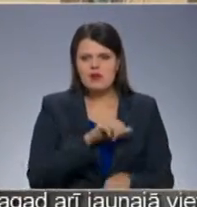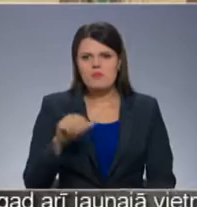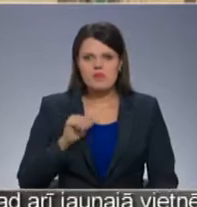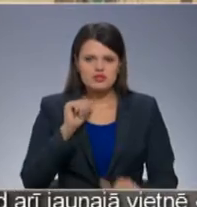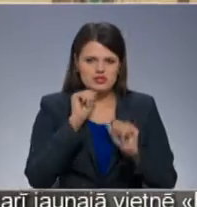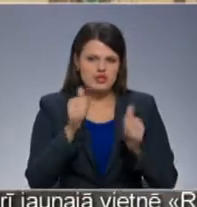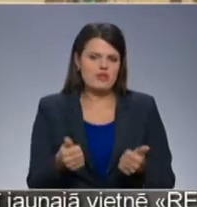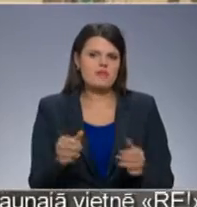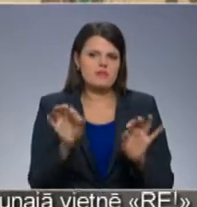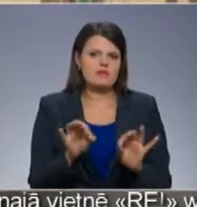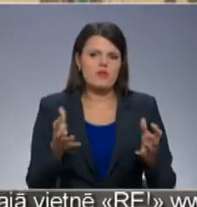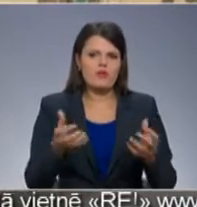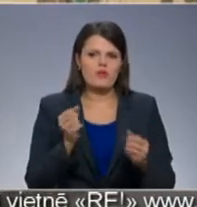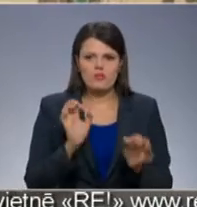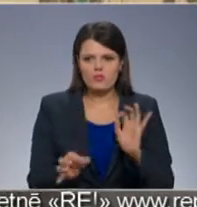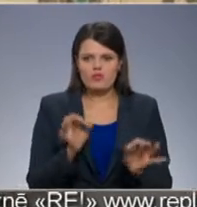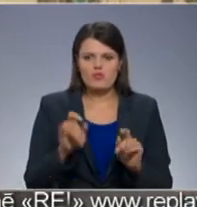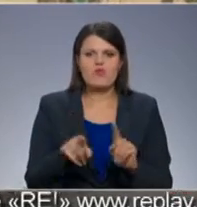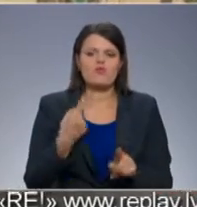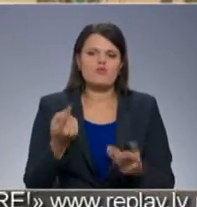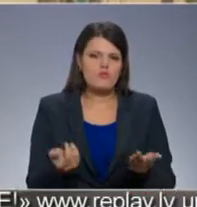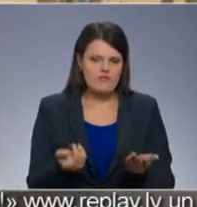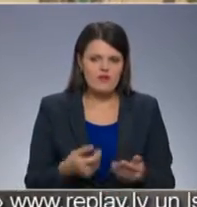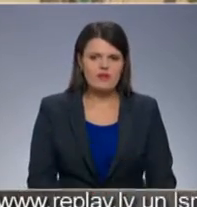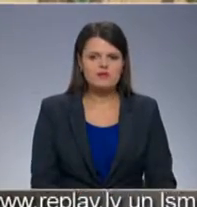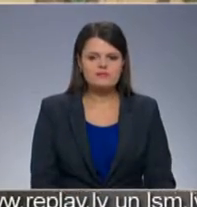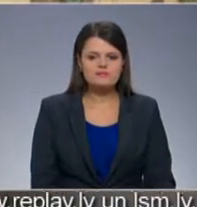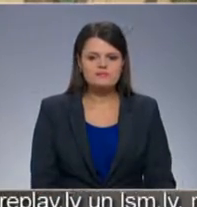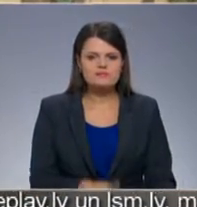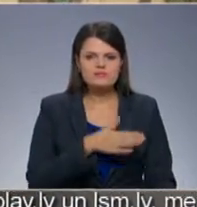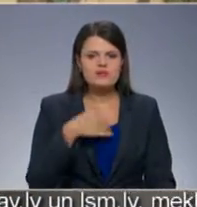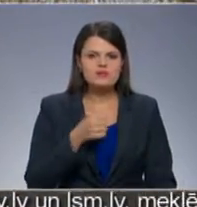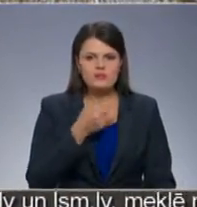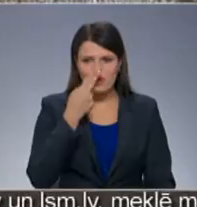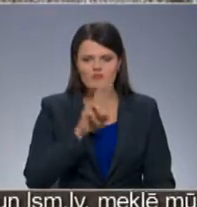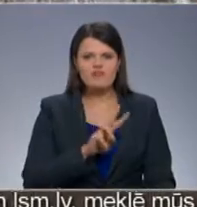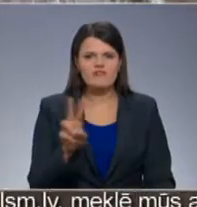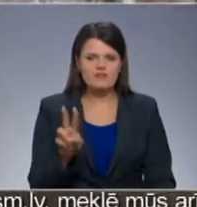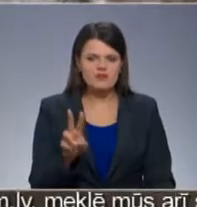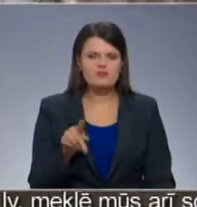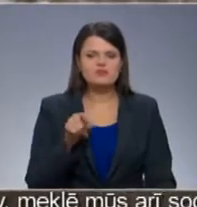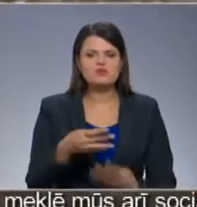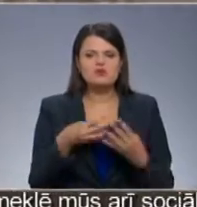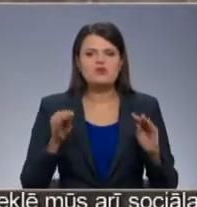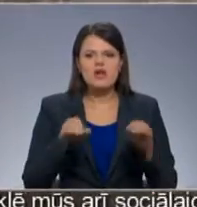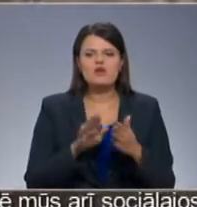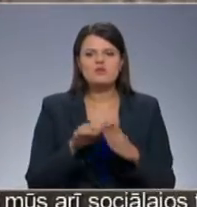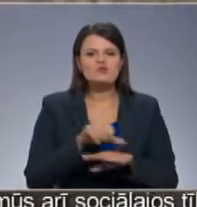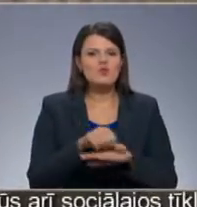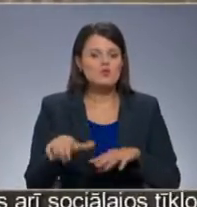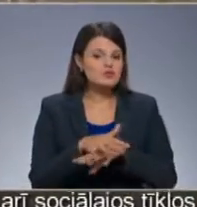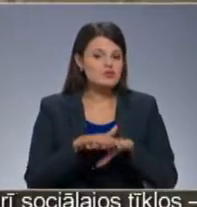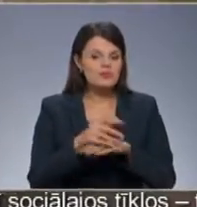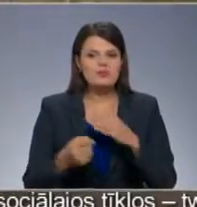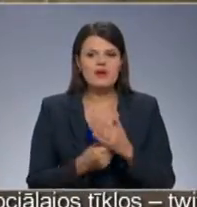nevaram neko dabūt normāli, nu kur tā vēl? Ļoti bail no vīrusiem. Žoga ierīkošana uz robežas sabiedrībā